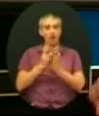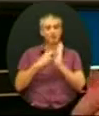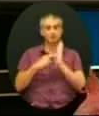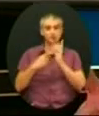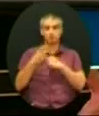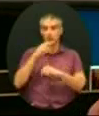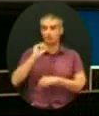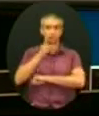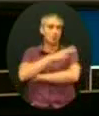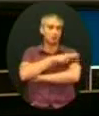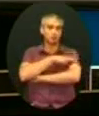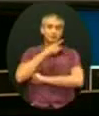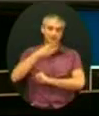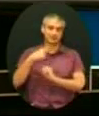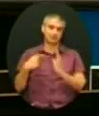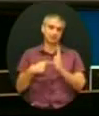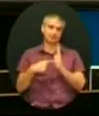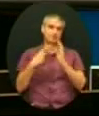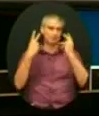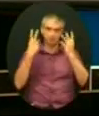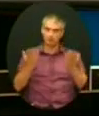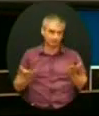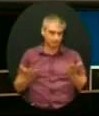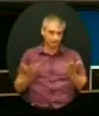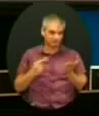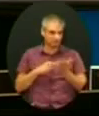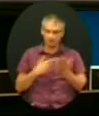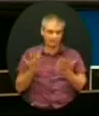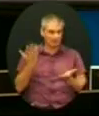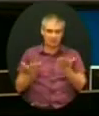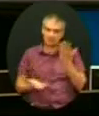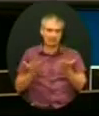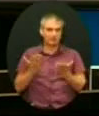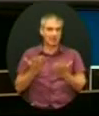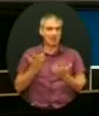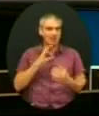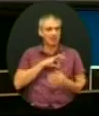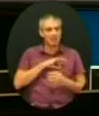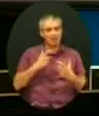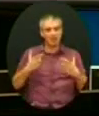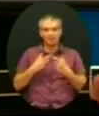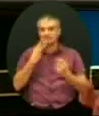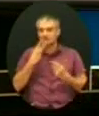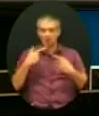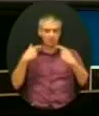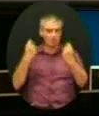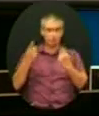במקום לשלוח את המשטרה, כי זה המניע העיקרי, צריך לומר, כי אין הרבה הבדלים אתניים או מבחינת השפה או